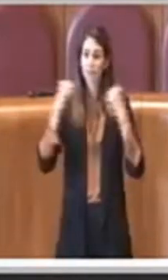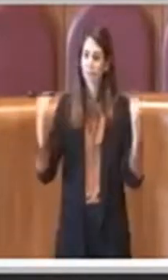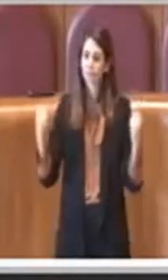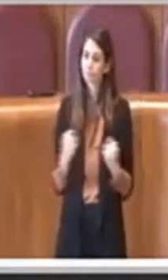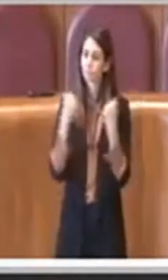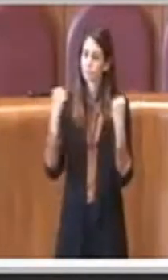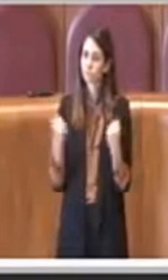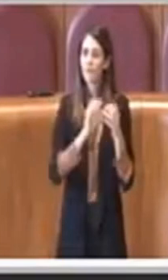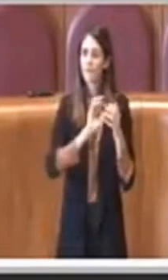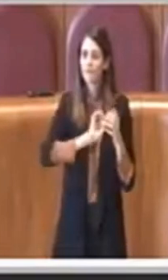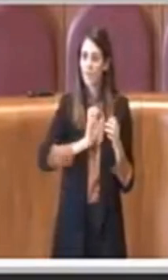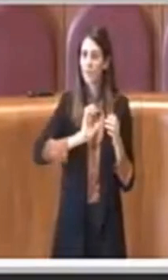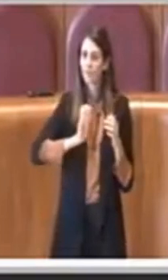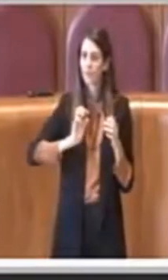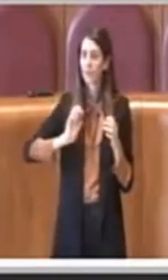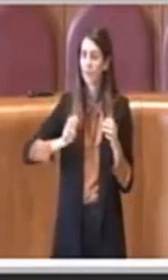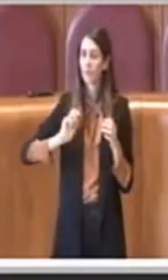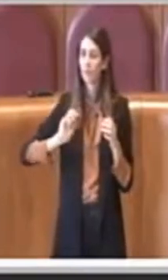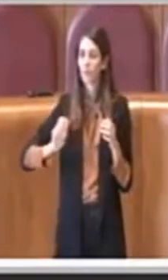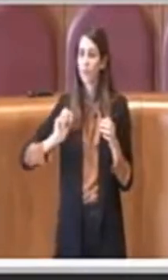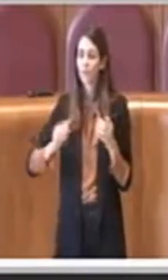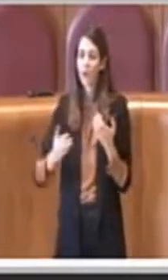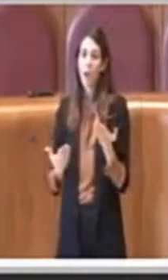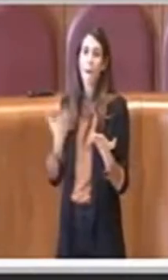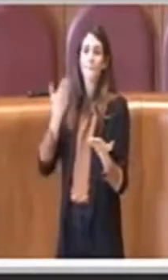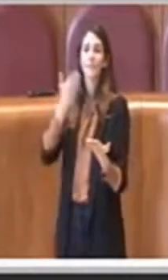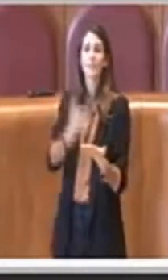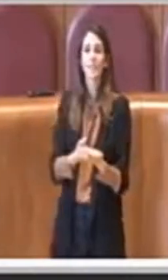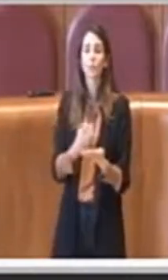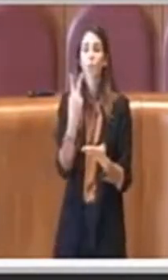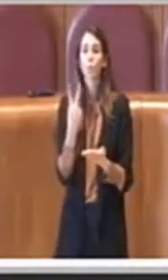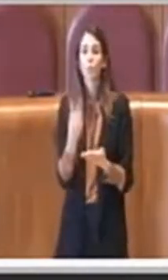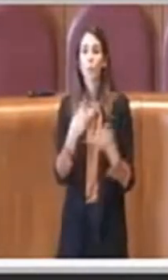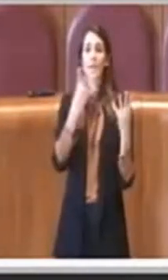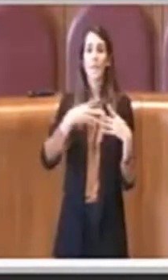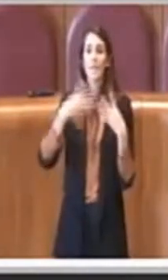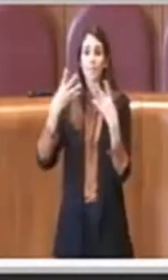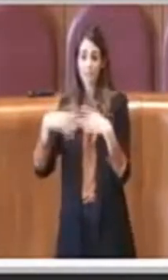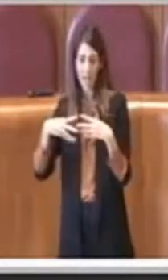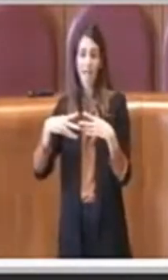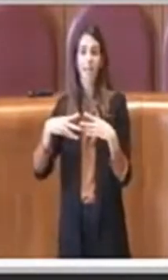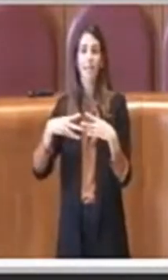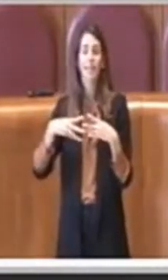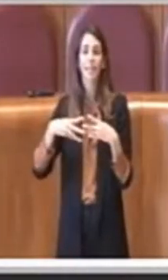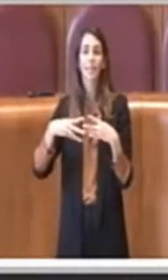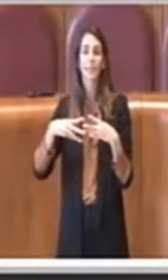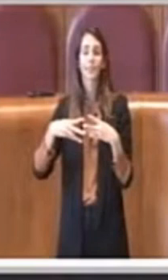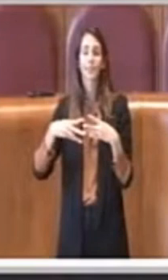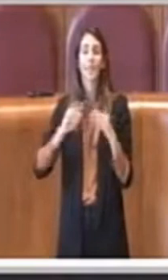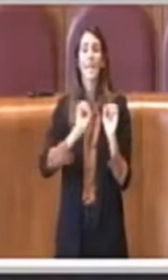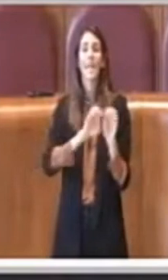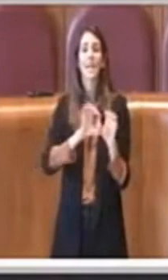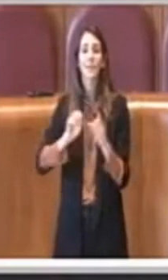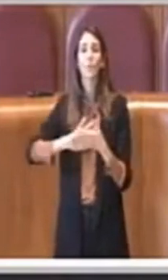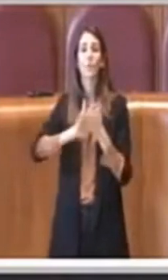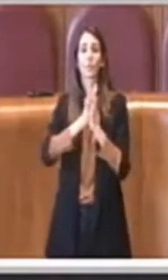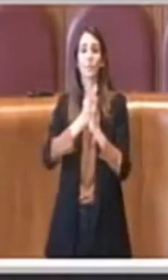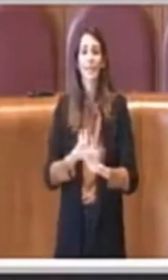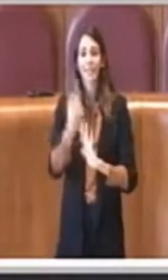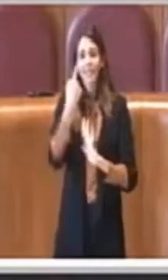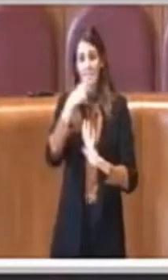sulla presentazione dei due impianti di compostaggio aerobico di produzione appunto di compost senza